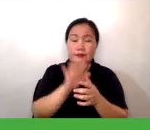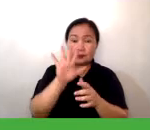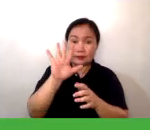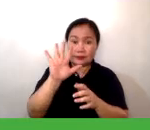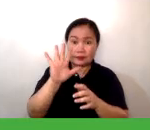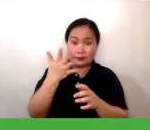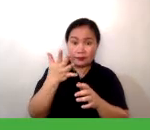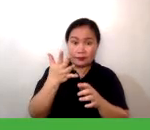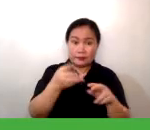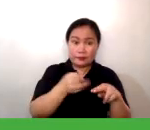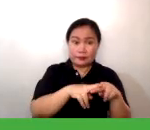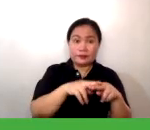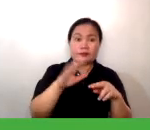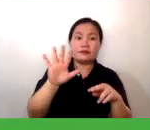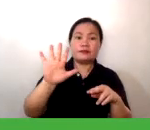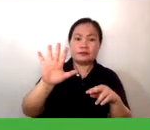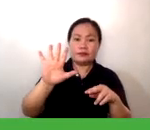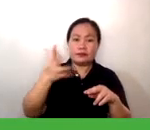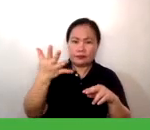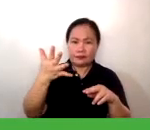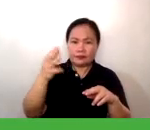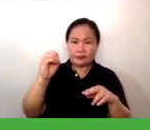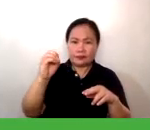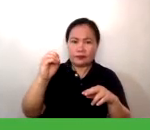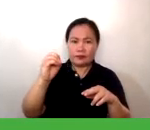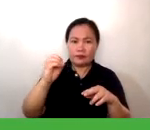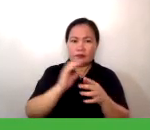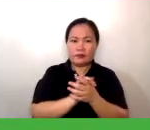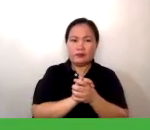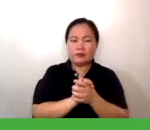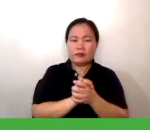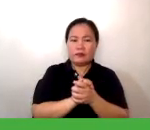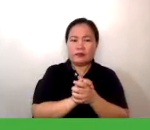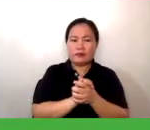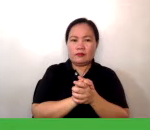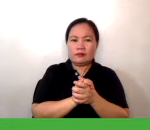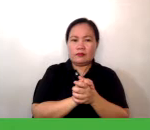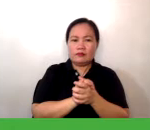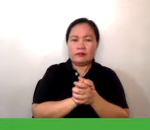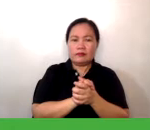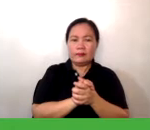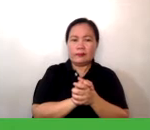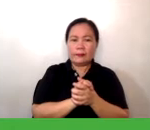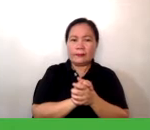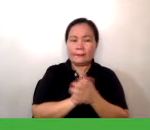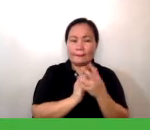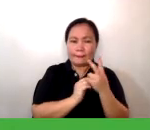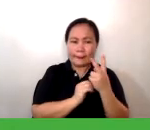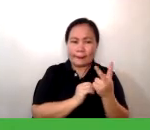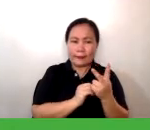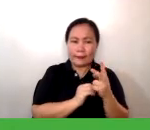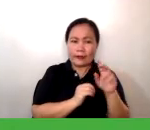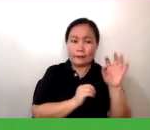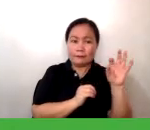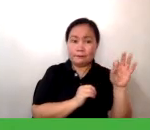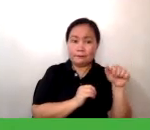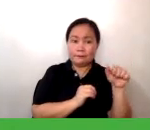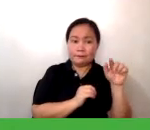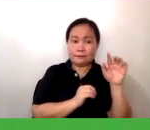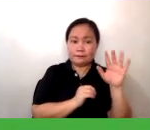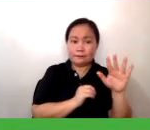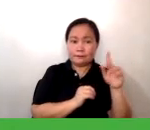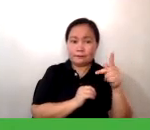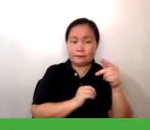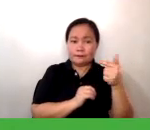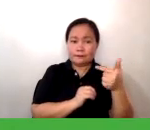bakante. Okay. So, kung 5, ibig sabihin 5 zeros yun. Ito po. So, 1, 2, 3, 4, 5.